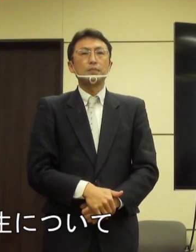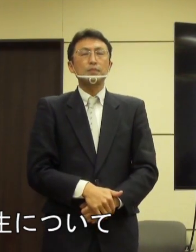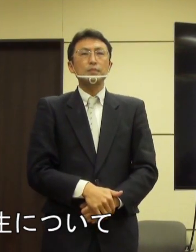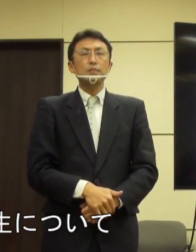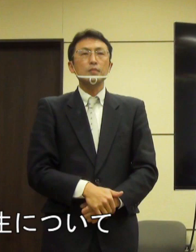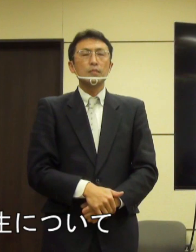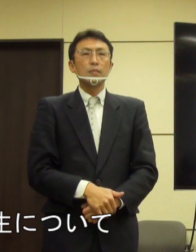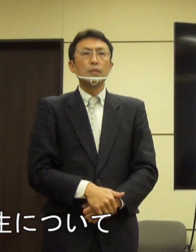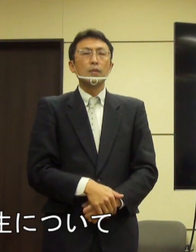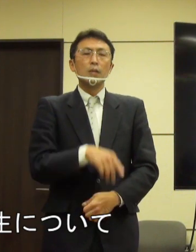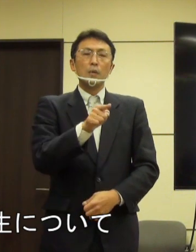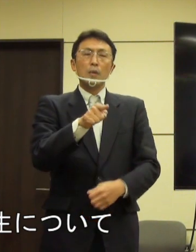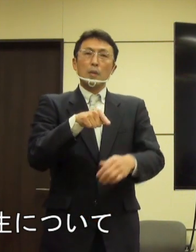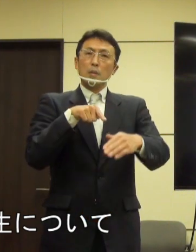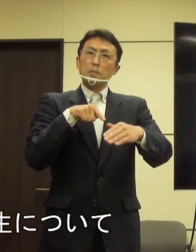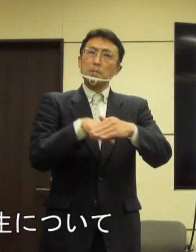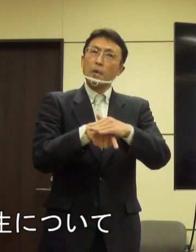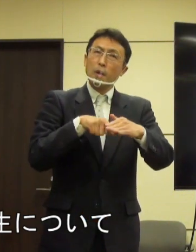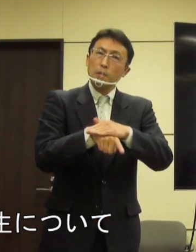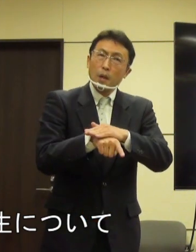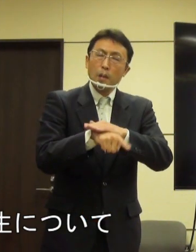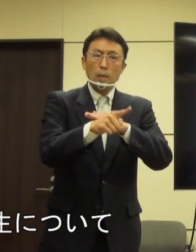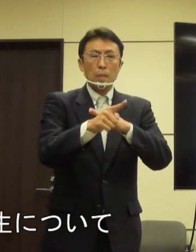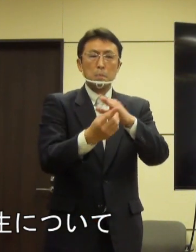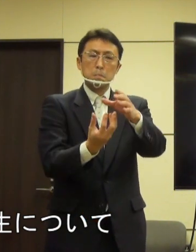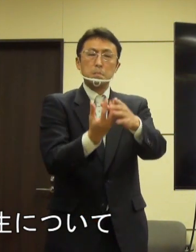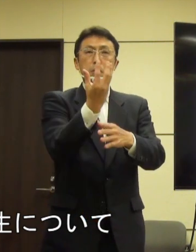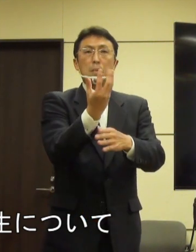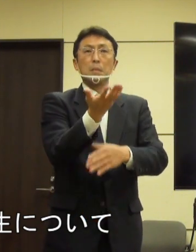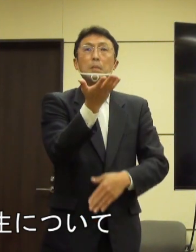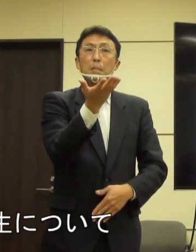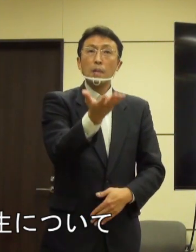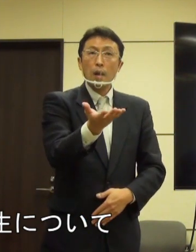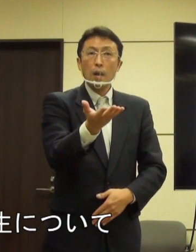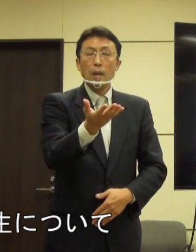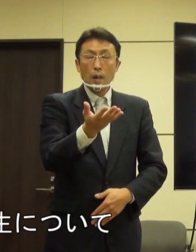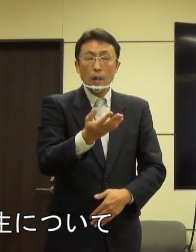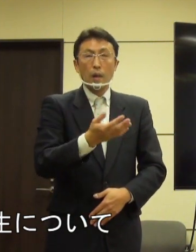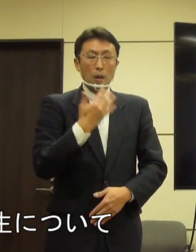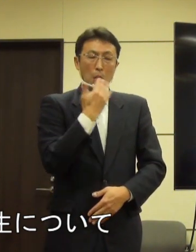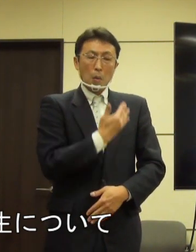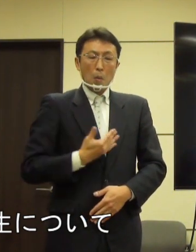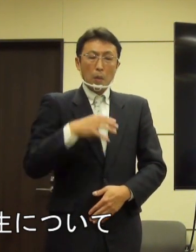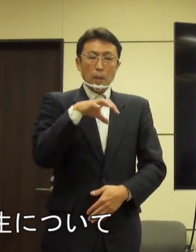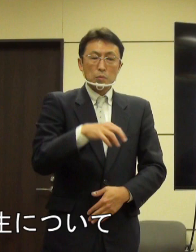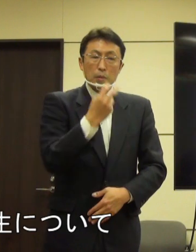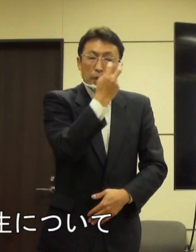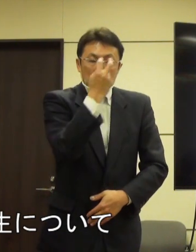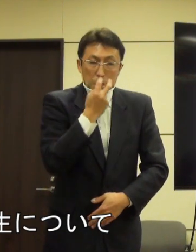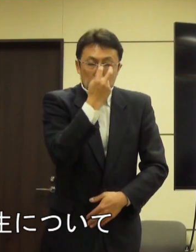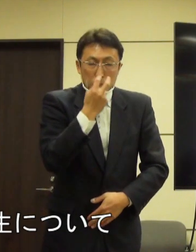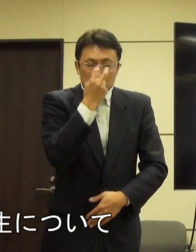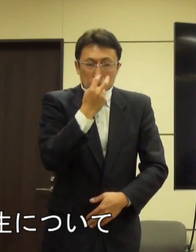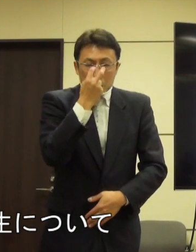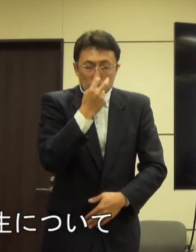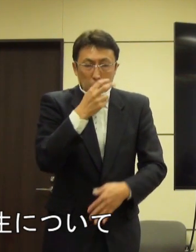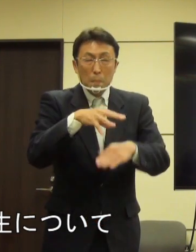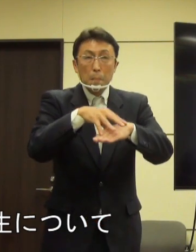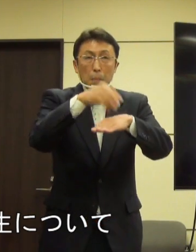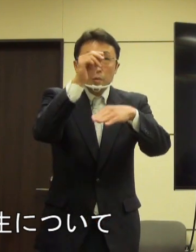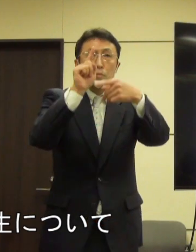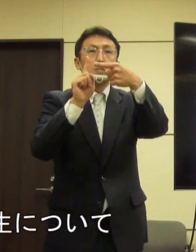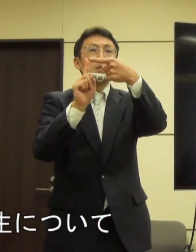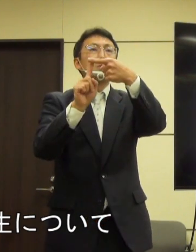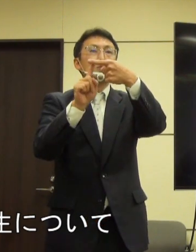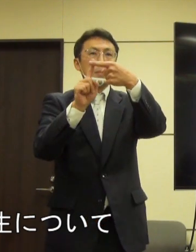何故このようなクラスターが発生したのかということをまあ保健所の方でで仕上げましたが1つにはですね職員さんは